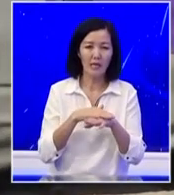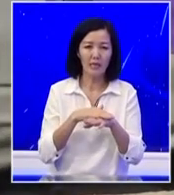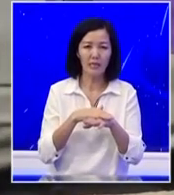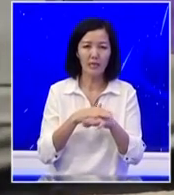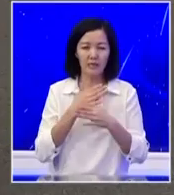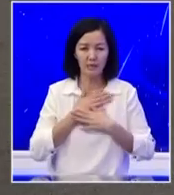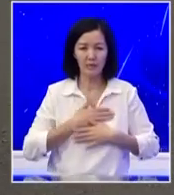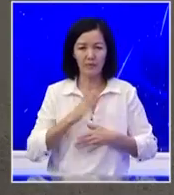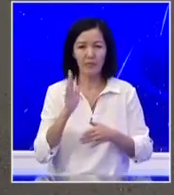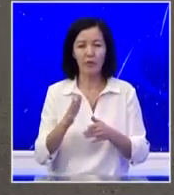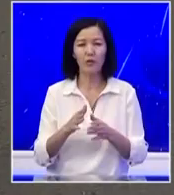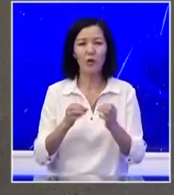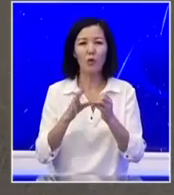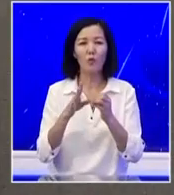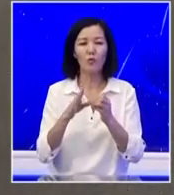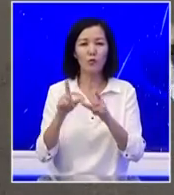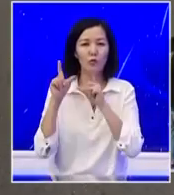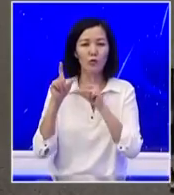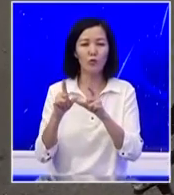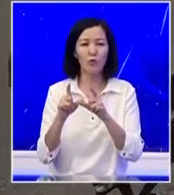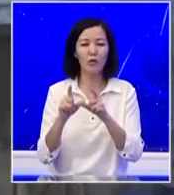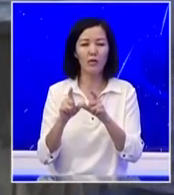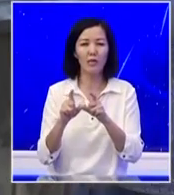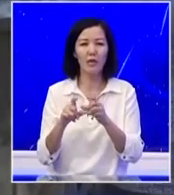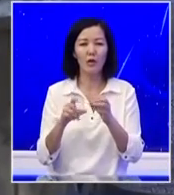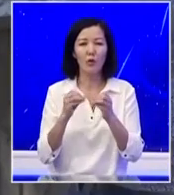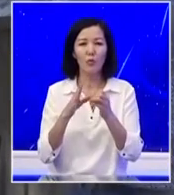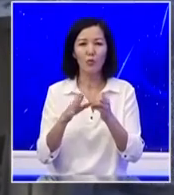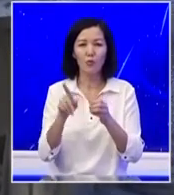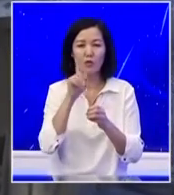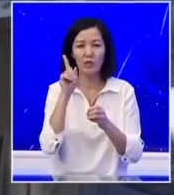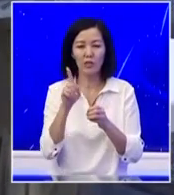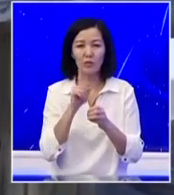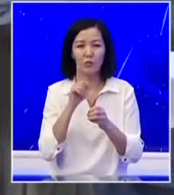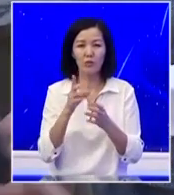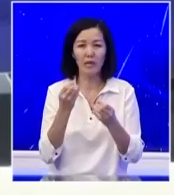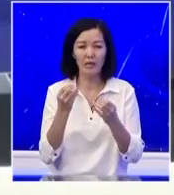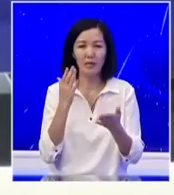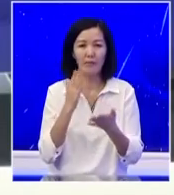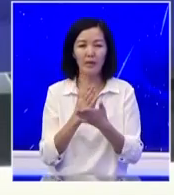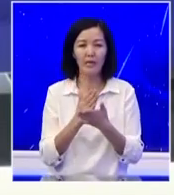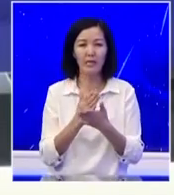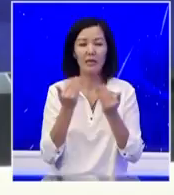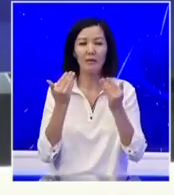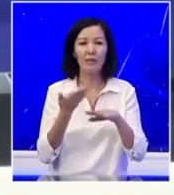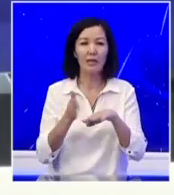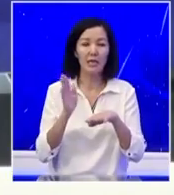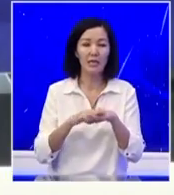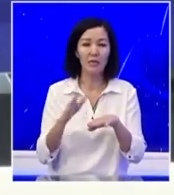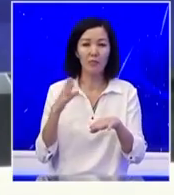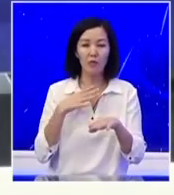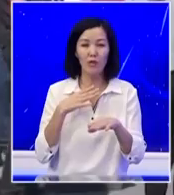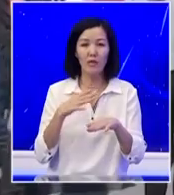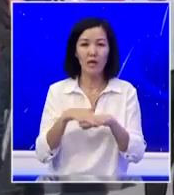деген ниетіміз бар. 14 жүк көлігіне ерген 14 жетісулық жас ерікті тағы бар. Олар қиындық көрген ағайынмен бірге